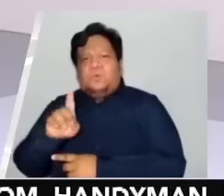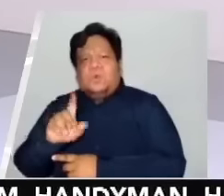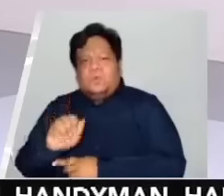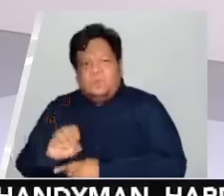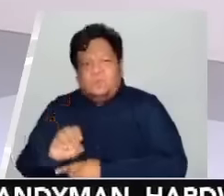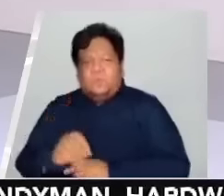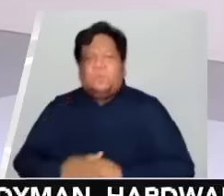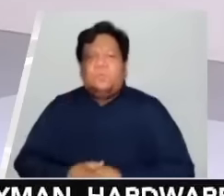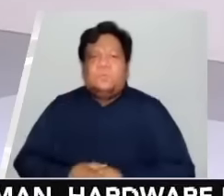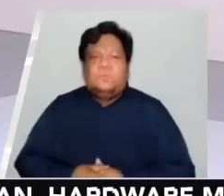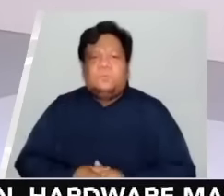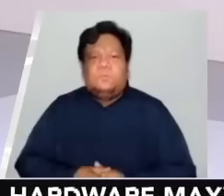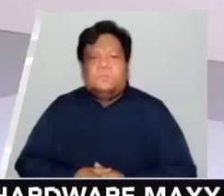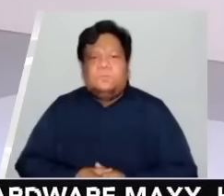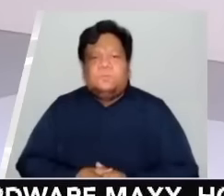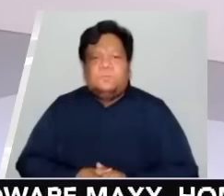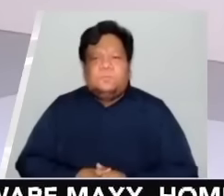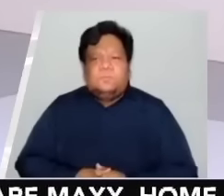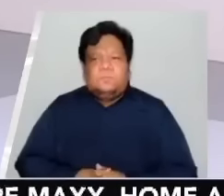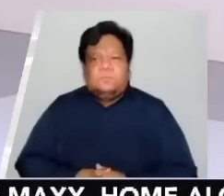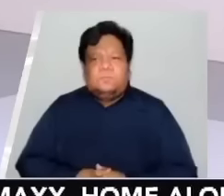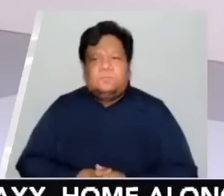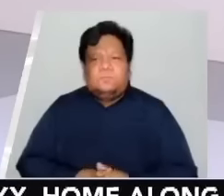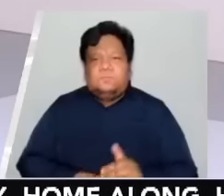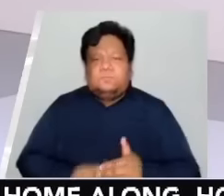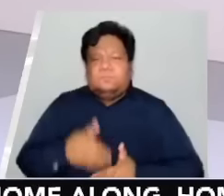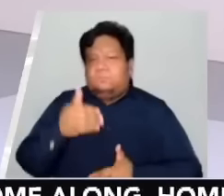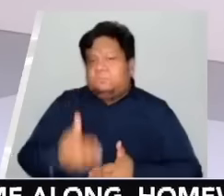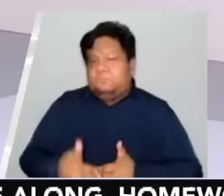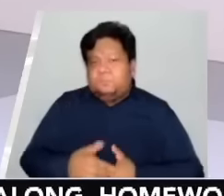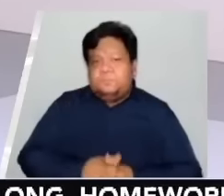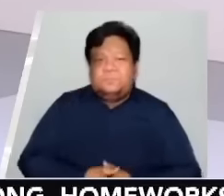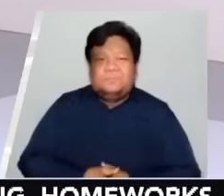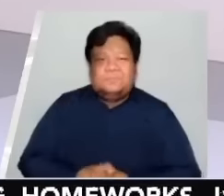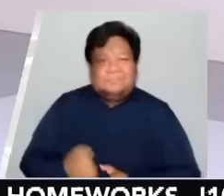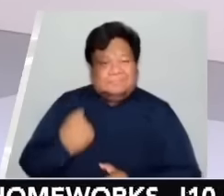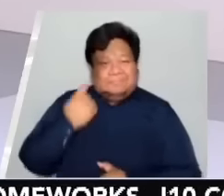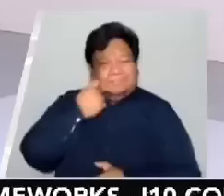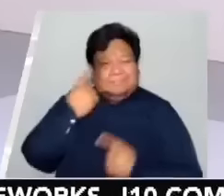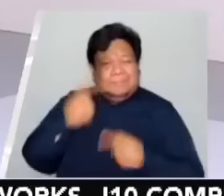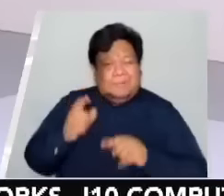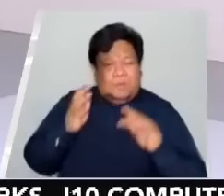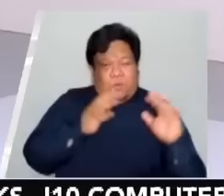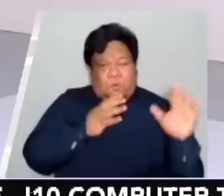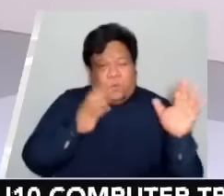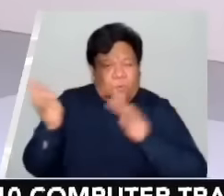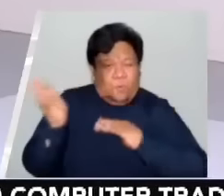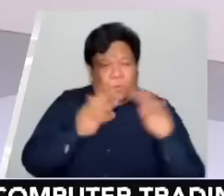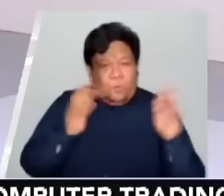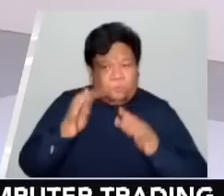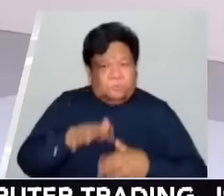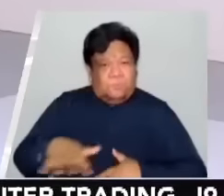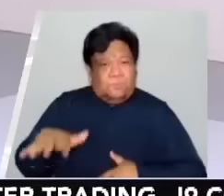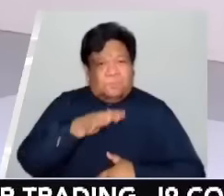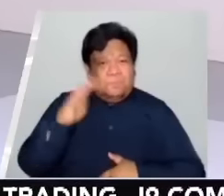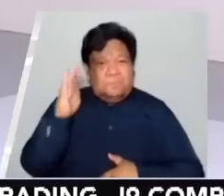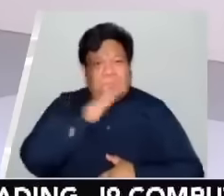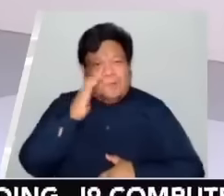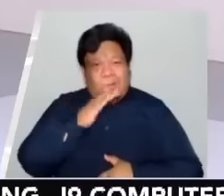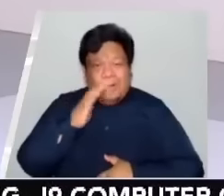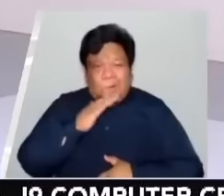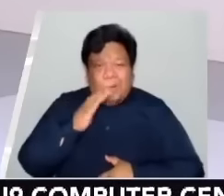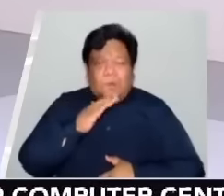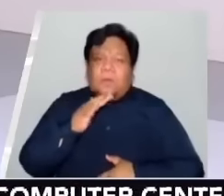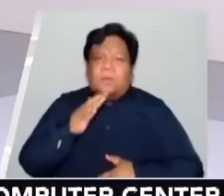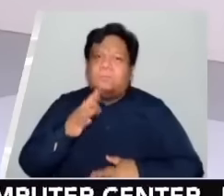kunda bumabangon pa lang ang Bicol sa mga nagdaang bagyo muli ng inula ng rehiyon dahil naman sa sheer line nagdulot